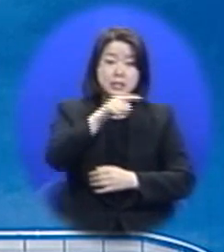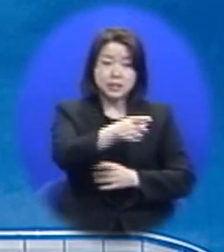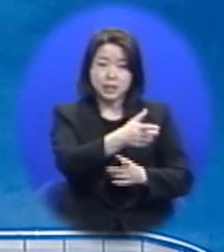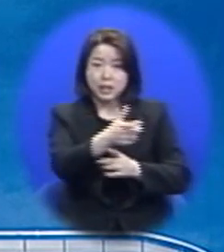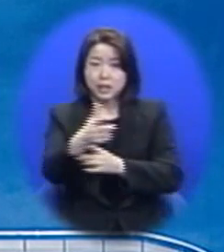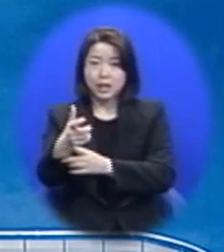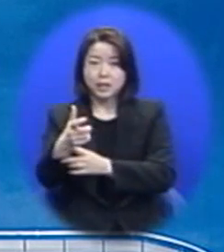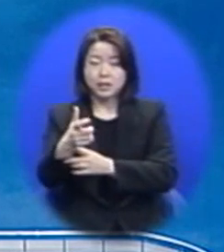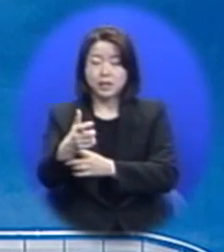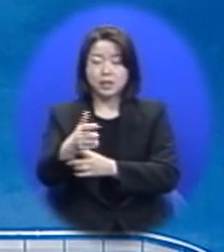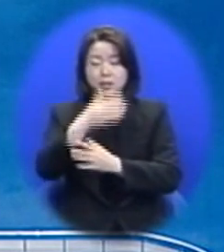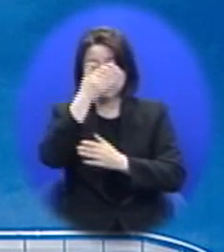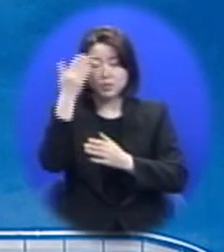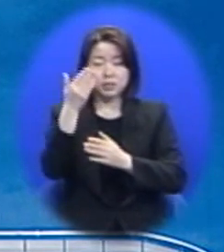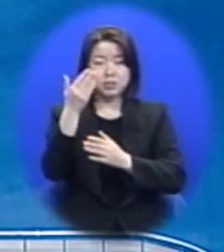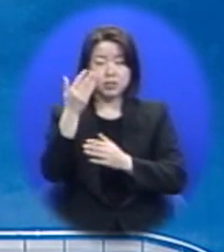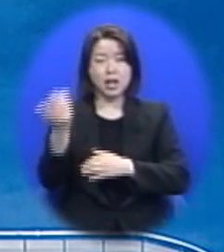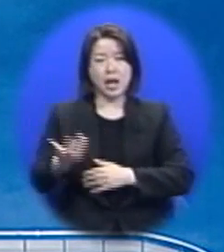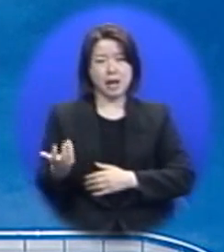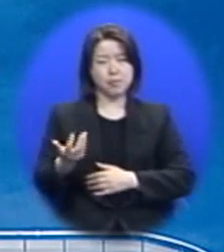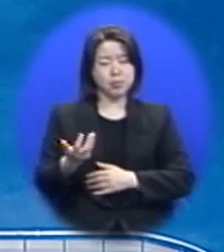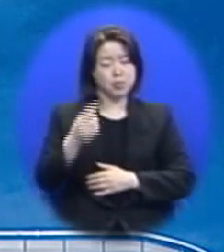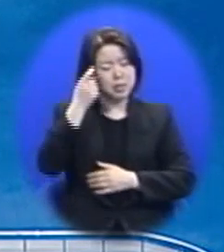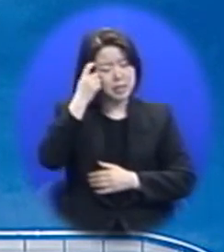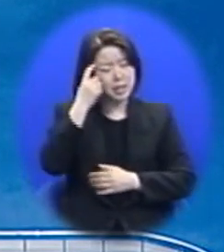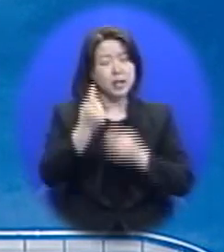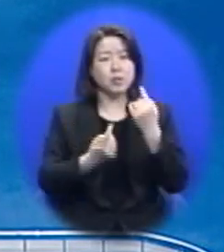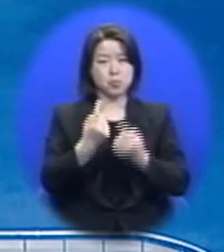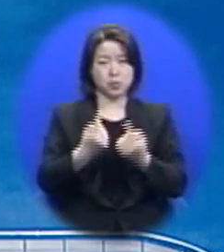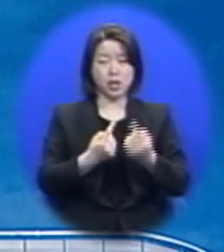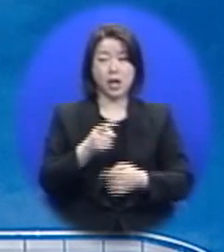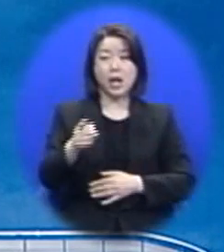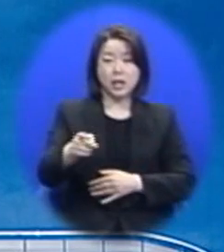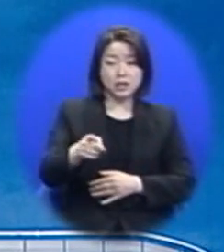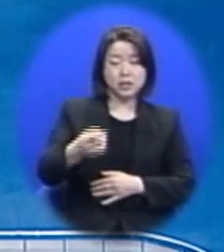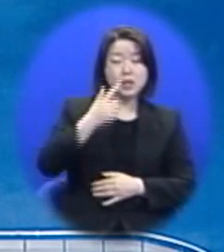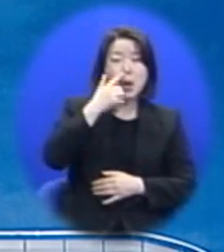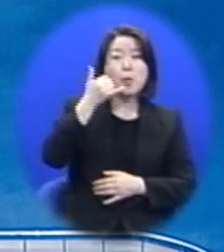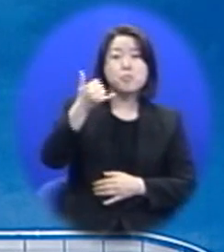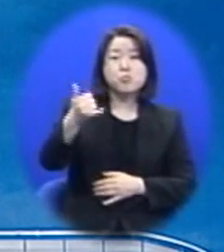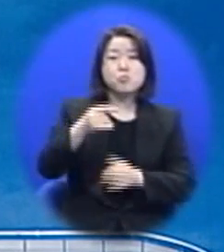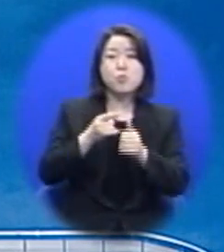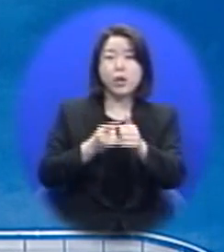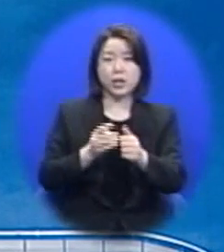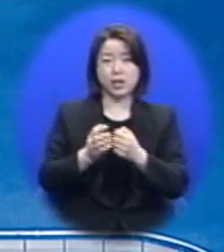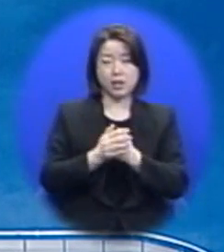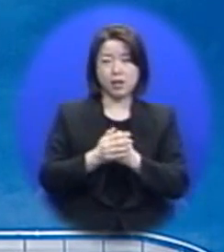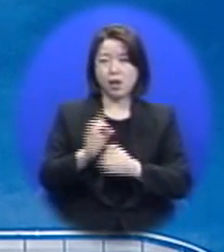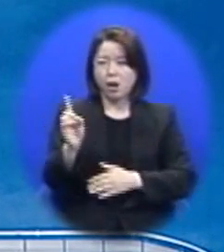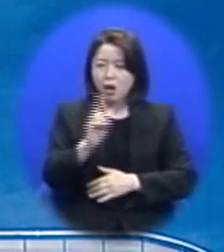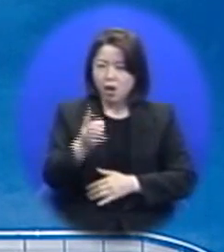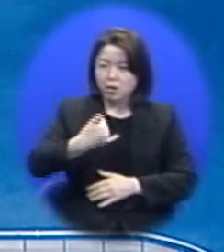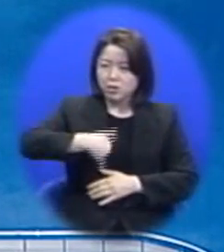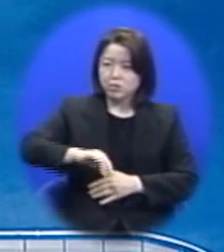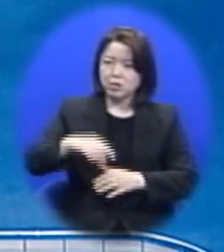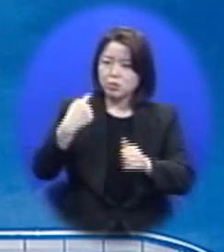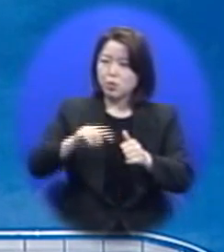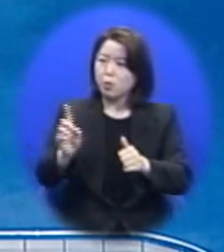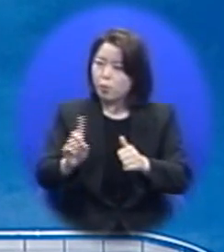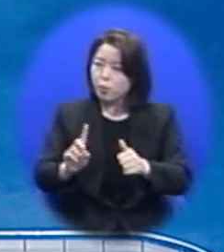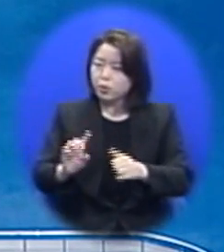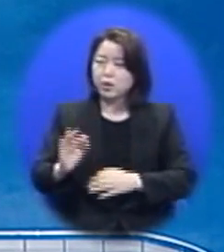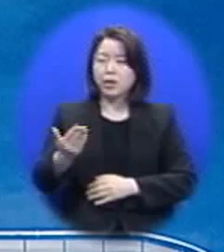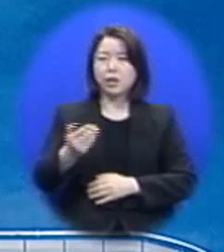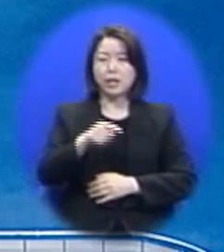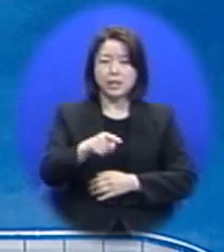헤아리기보다는 그 가해자의 부모에게, 아니 도대체 자식 교육을 어떻게 시켰길래